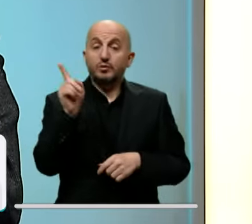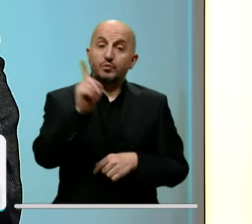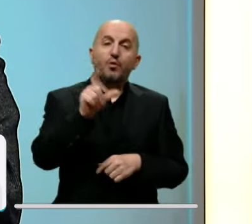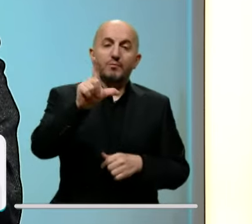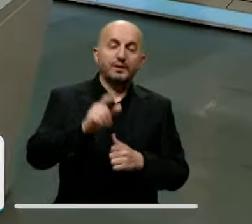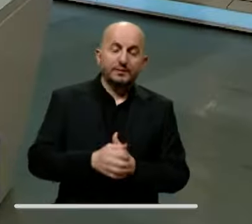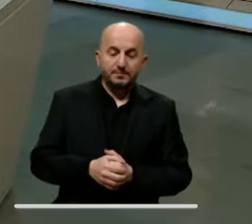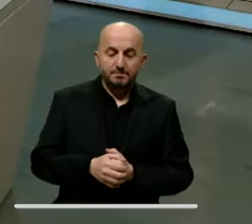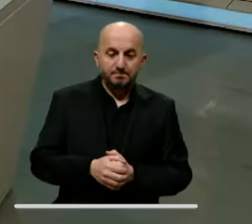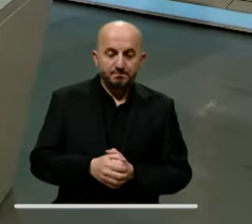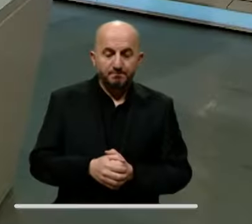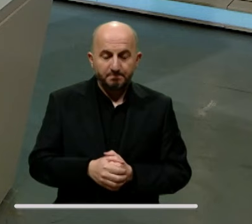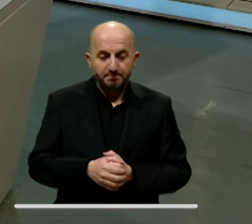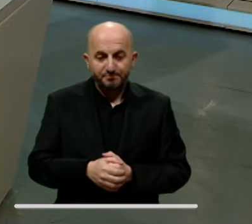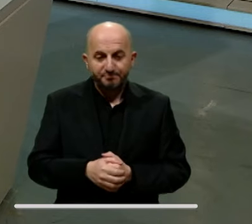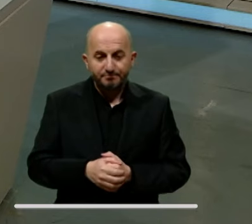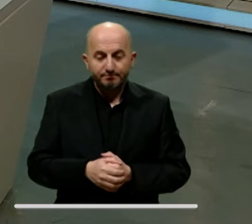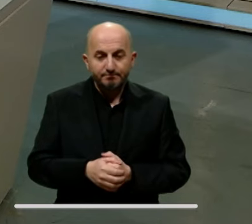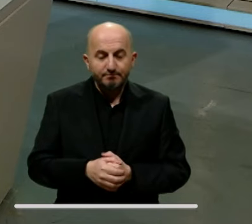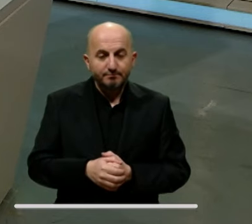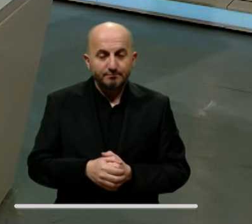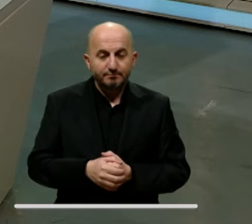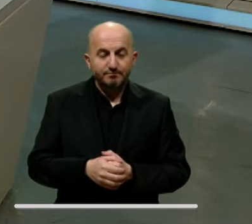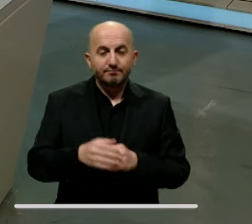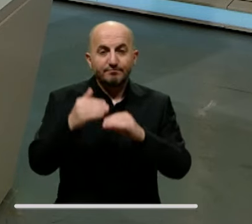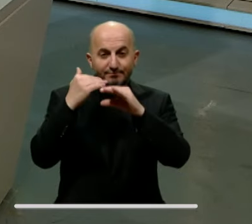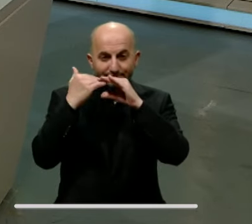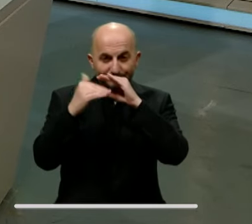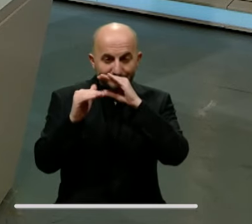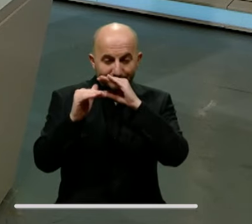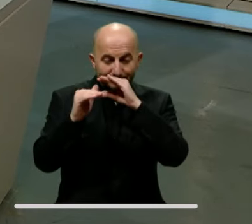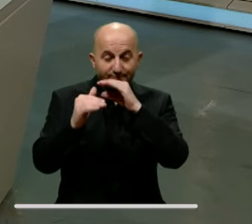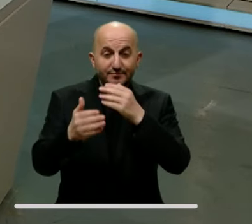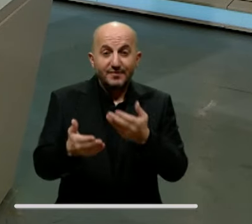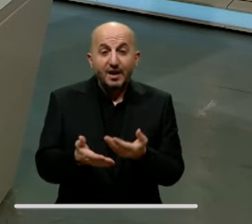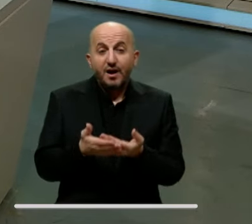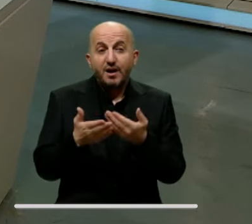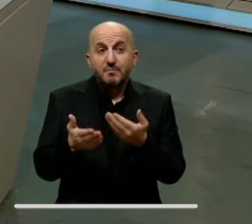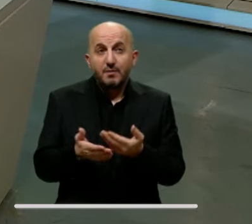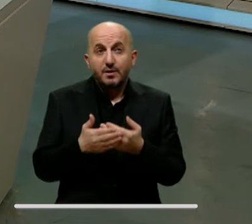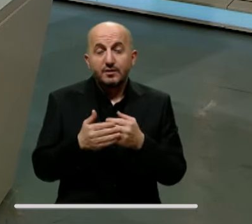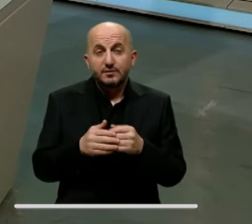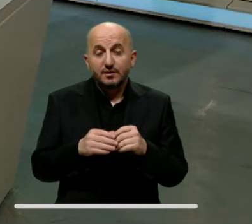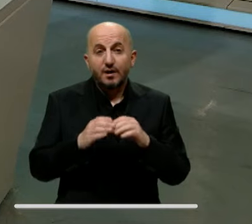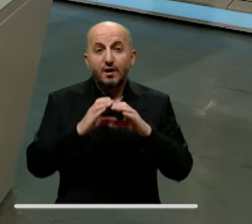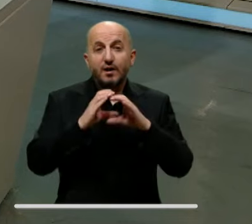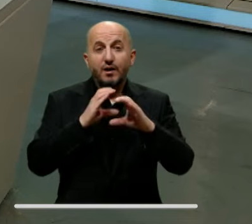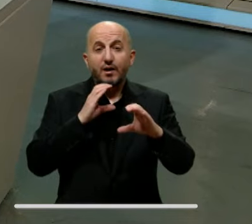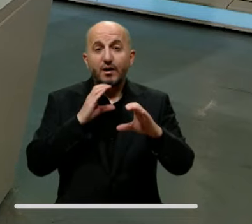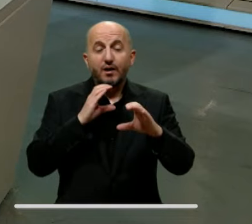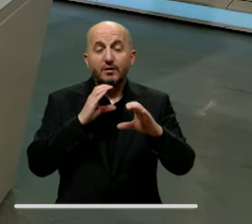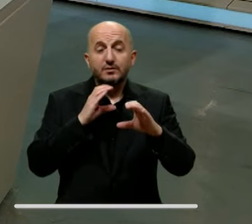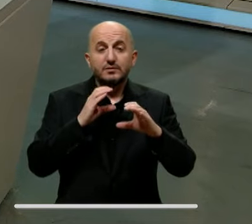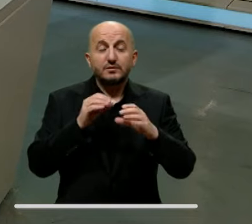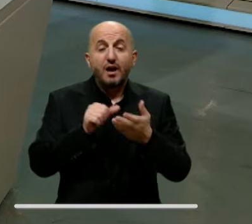Eyvallah hocam Mehmet Kuş şimdi bir mesaj göndermiş hocam Kahramanmaraş'tan yazıyorum konteyner kentlerinin hepsinde mescit var